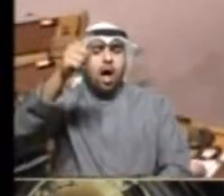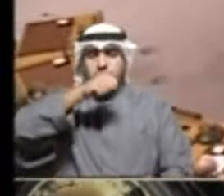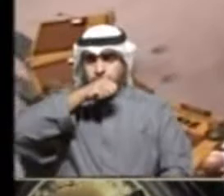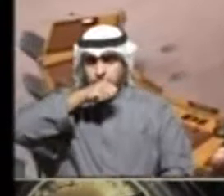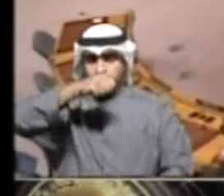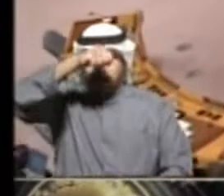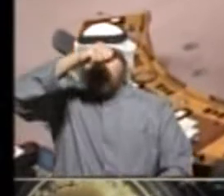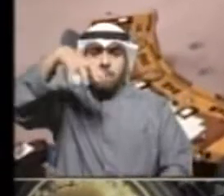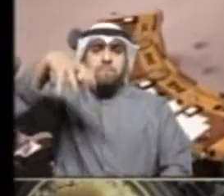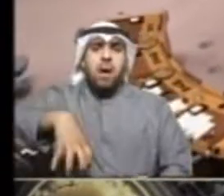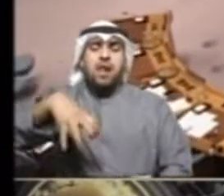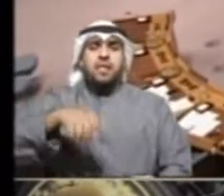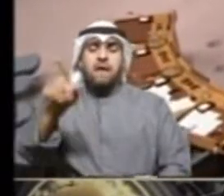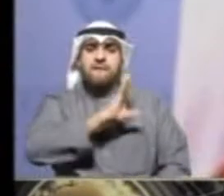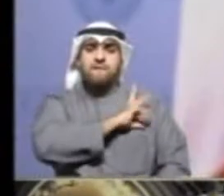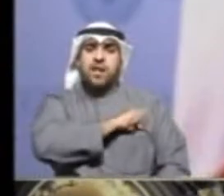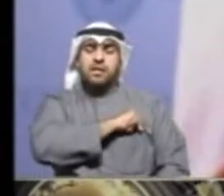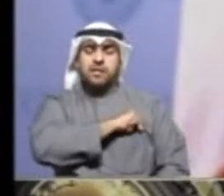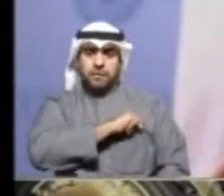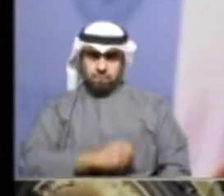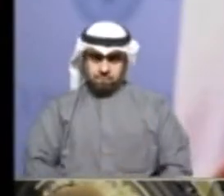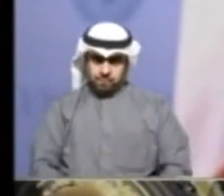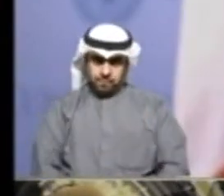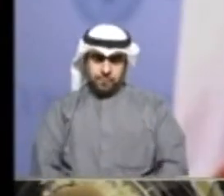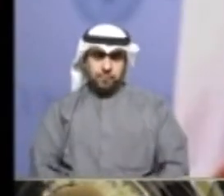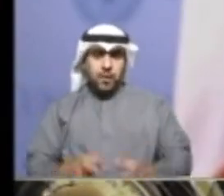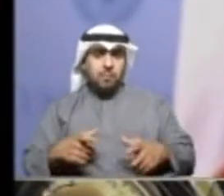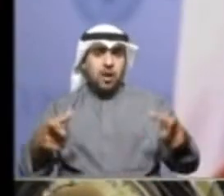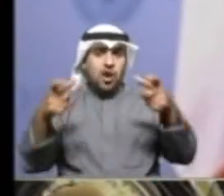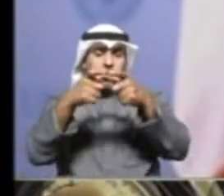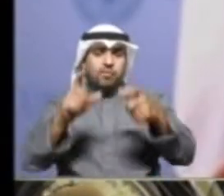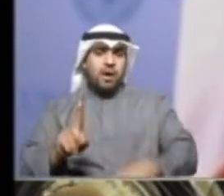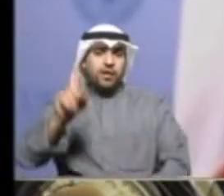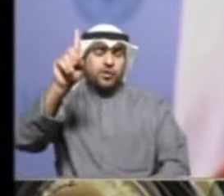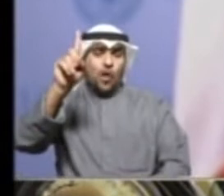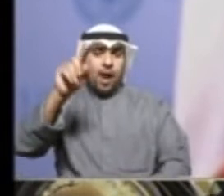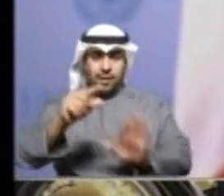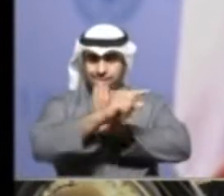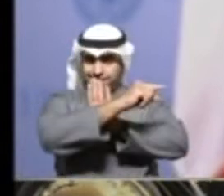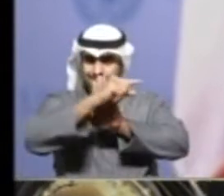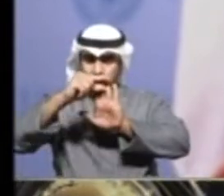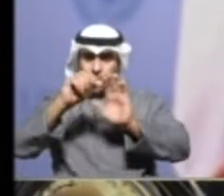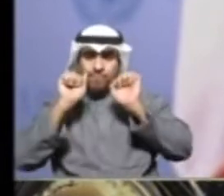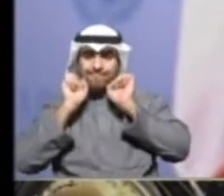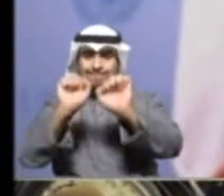بما فيها القضية الفلسطينية. جلسة تحت صيغة أريا فورمولا عن